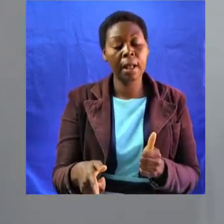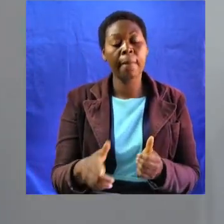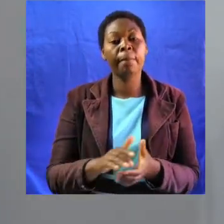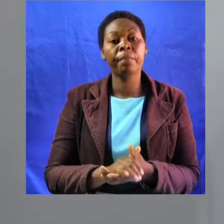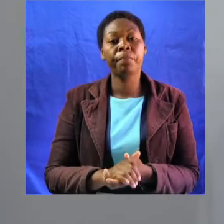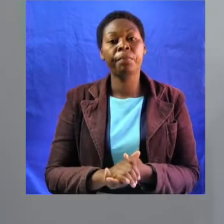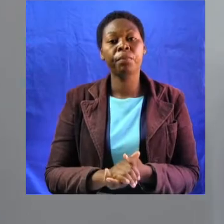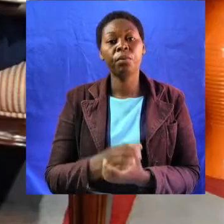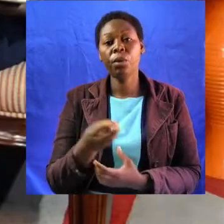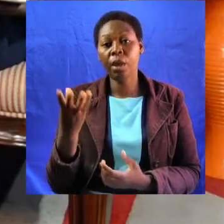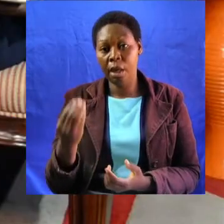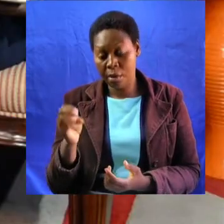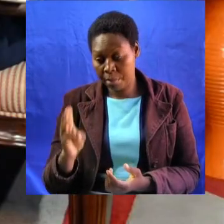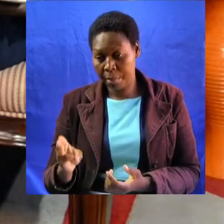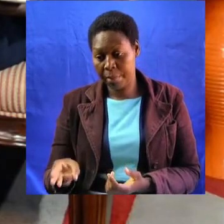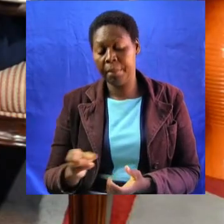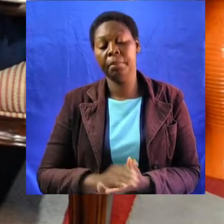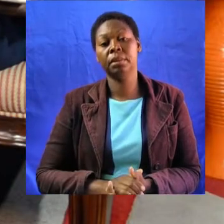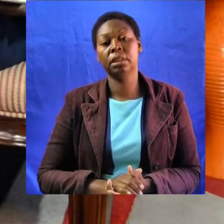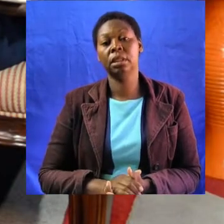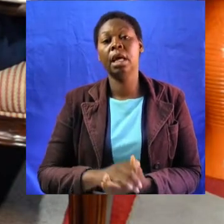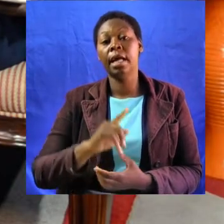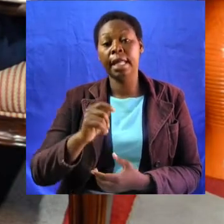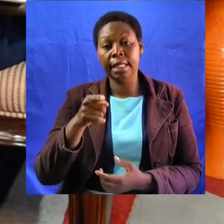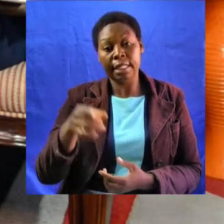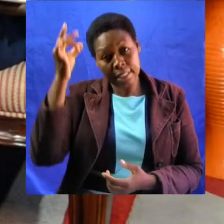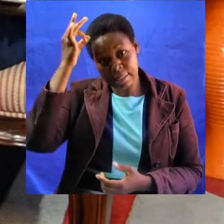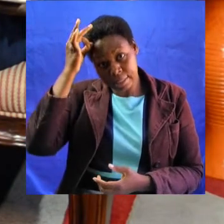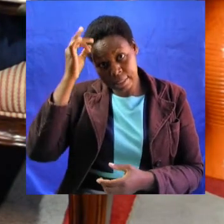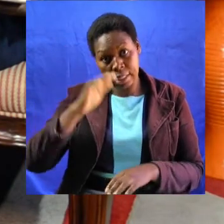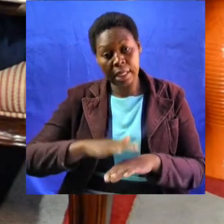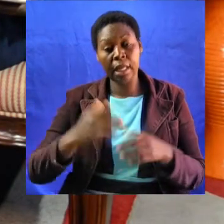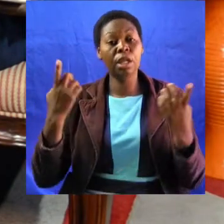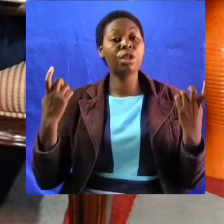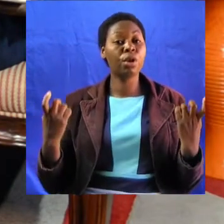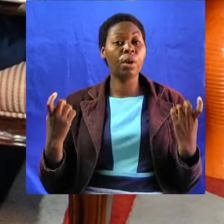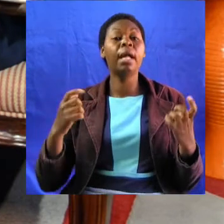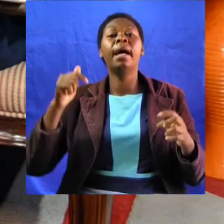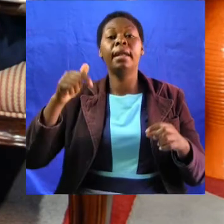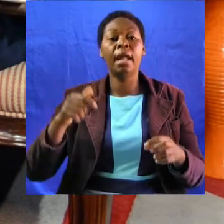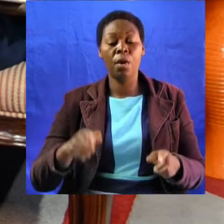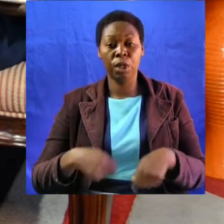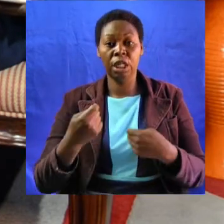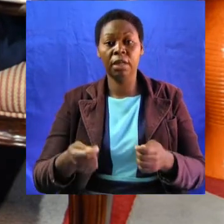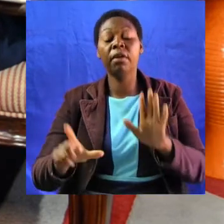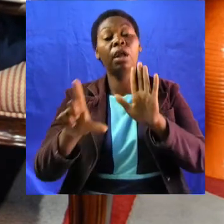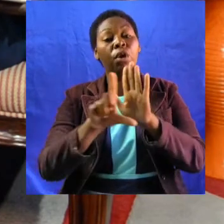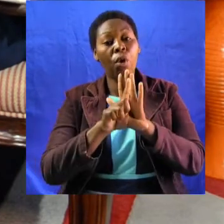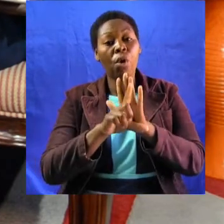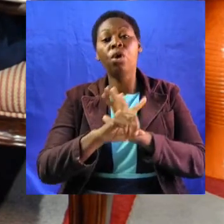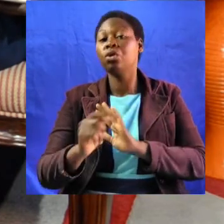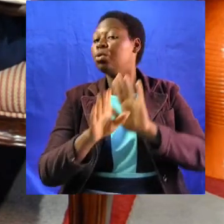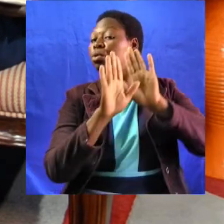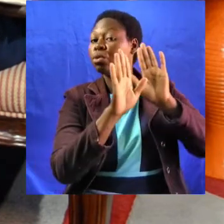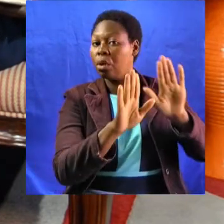kutonga Medo Persia Ahashverosh. Apa chirevo chiri kumbomisa basa raMwari.